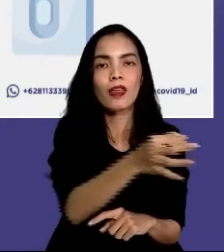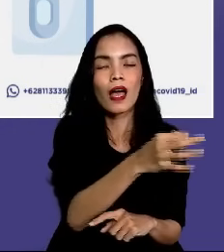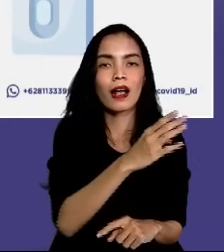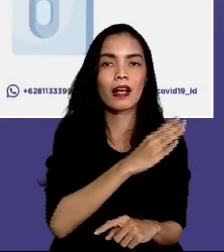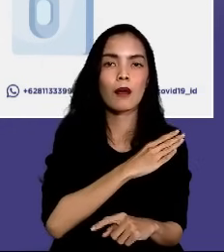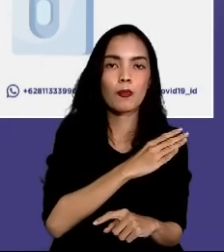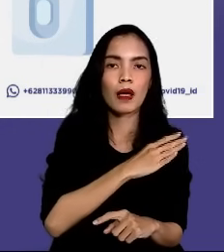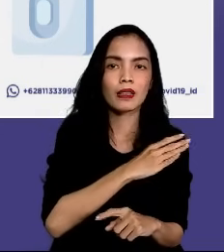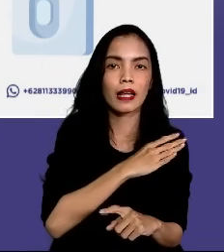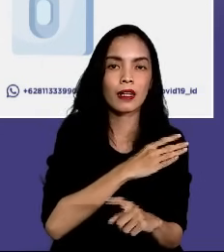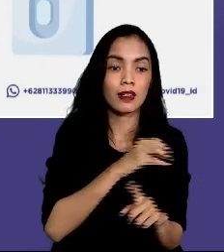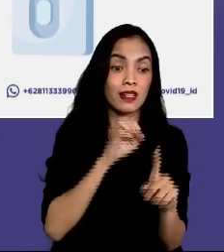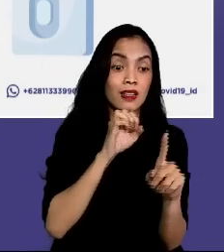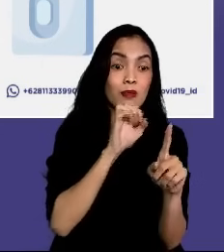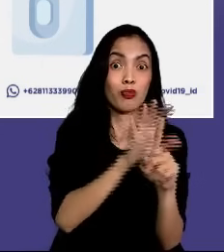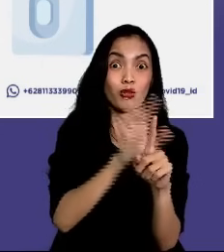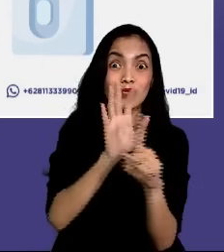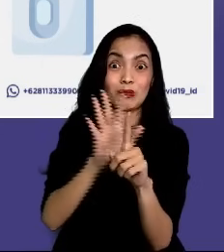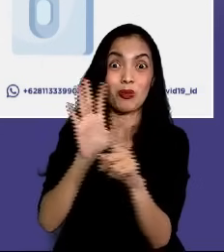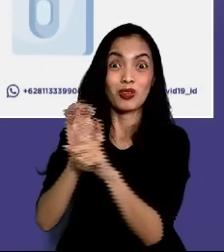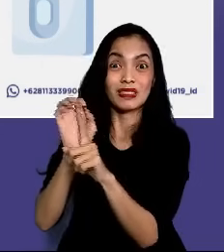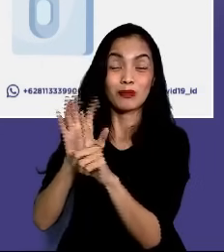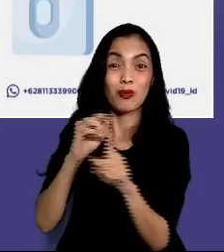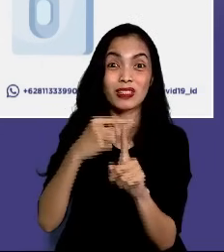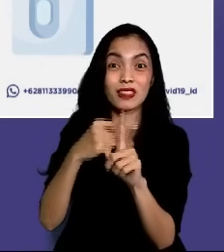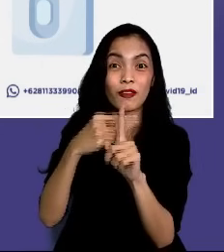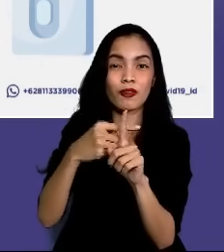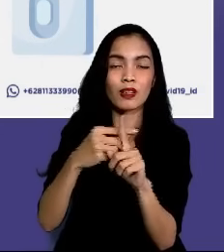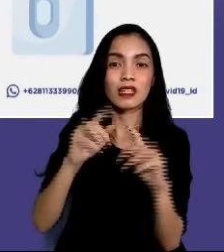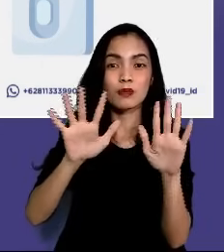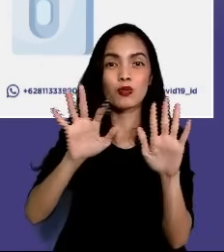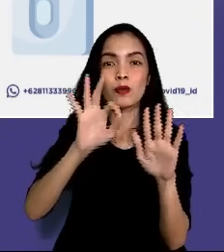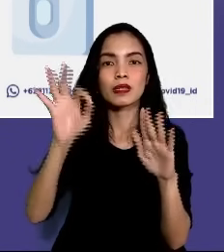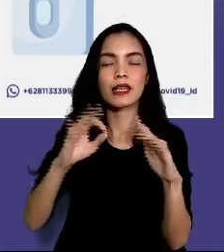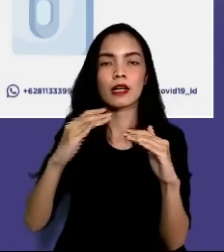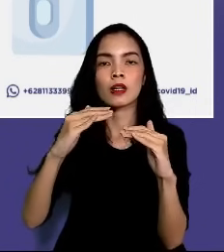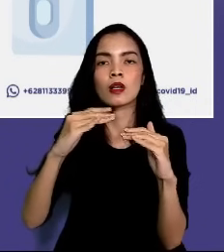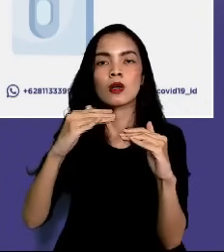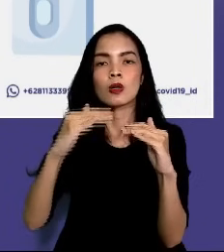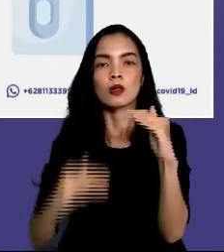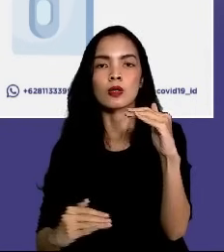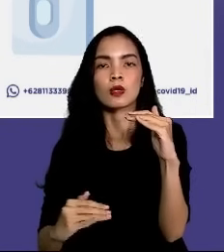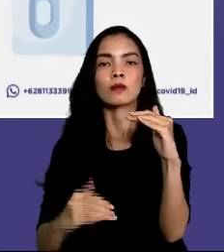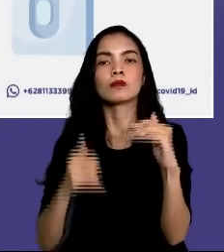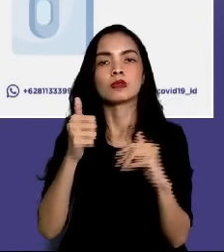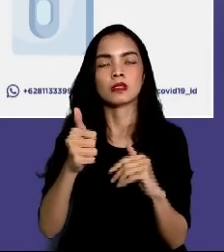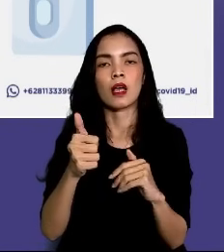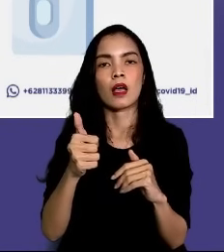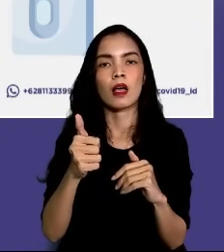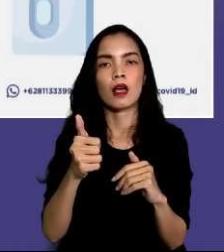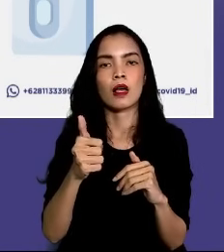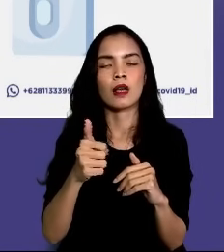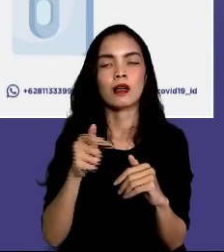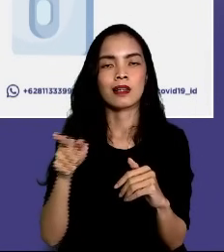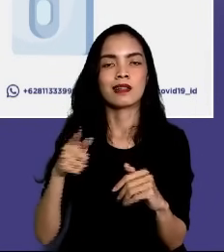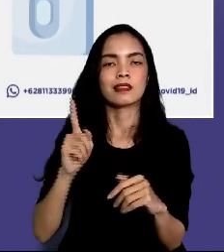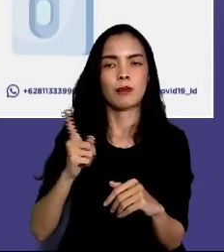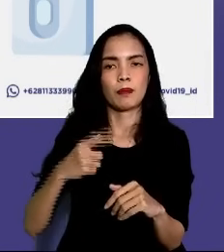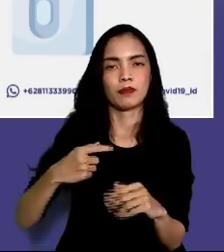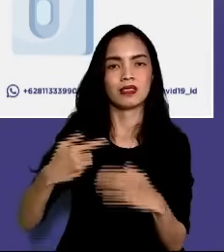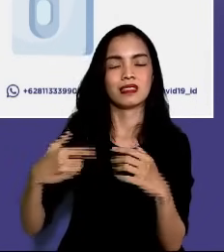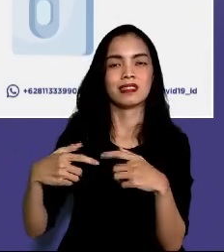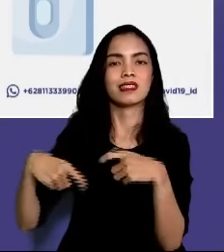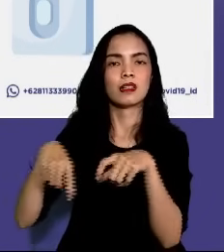mencapai positivity rate kurang dari 10% secara menyeluruh. Hal ini tercantum dalam rincian instruksi Menteri Dalam